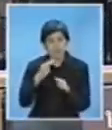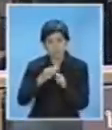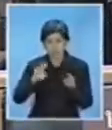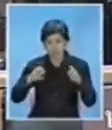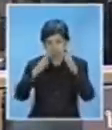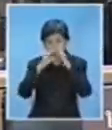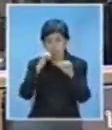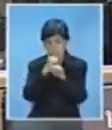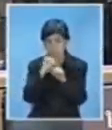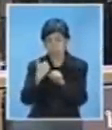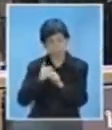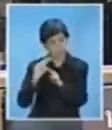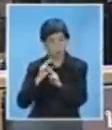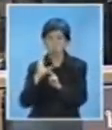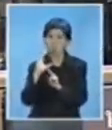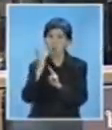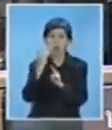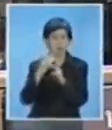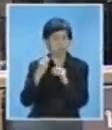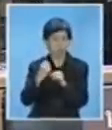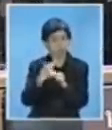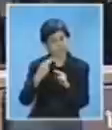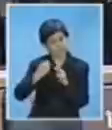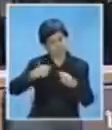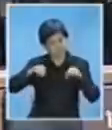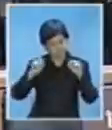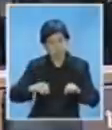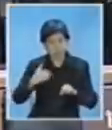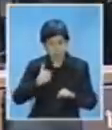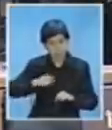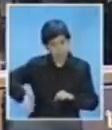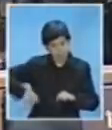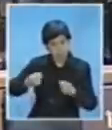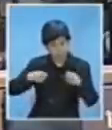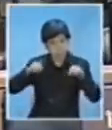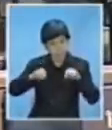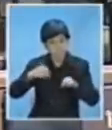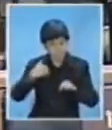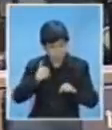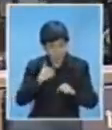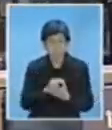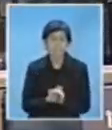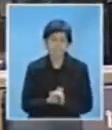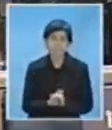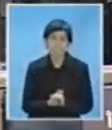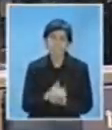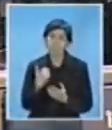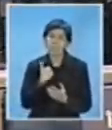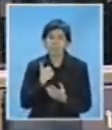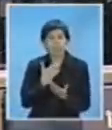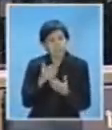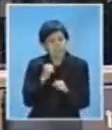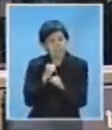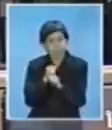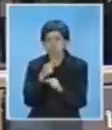คะที่ได้มีการลงนามร่วมกันกับกัมพูชาแล้วก็ทำให้เขาสามารถ